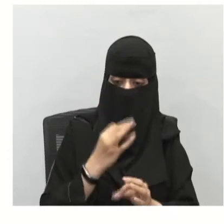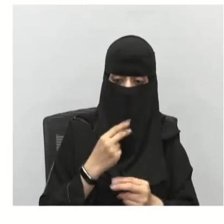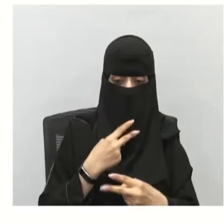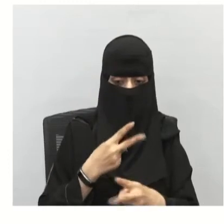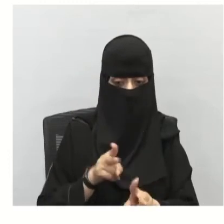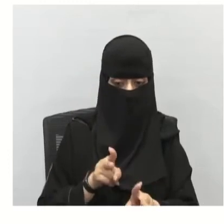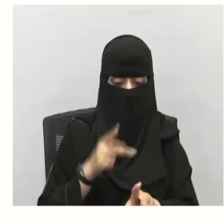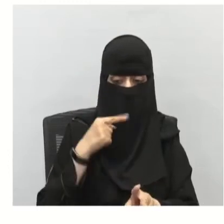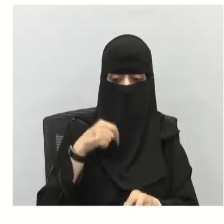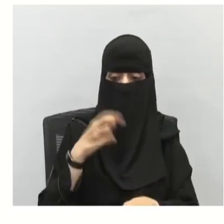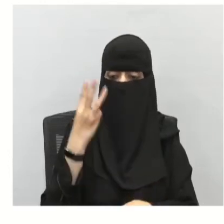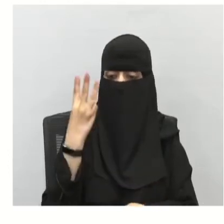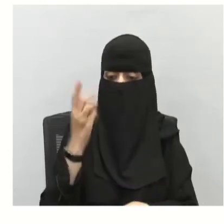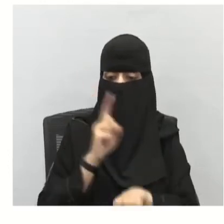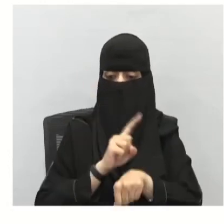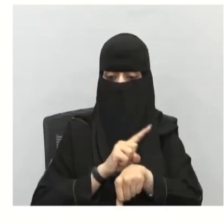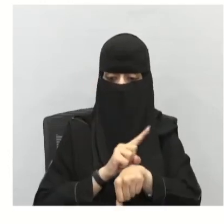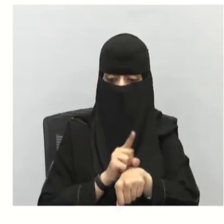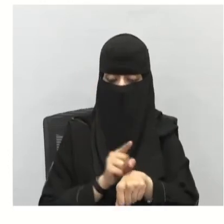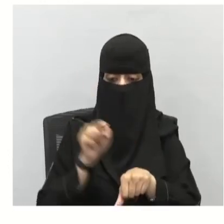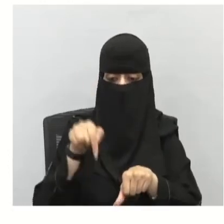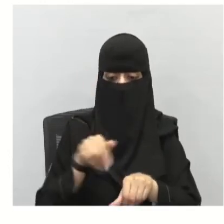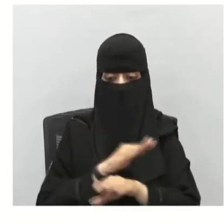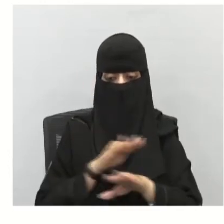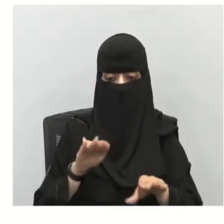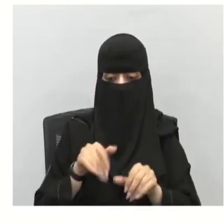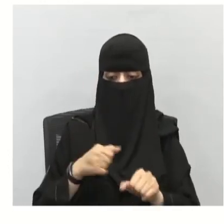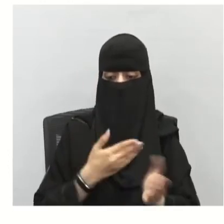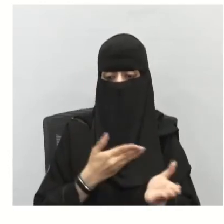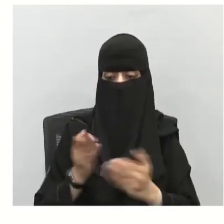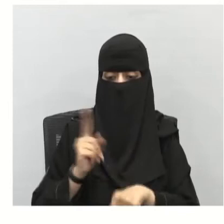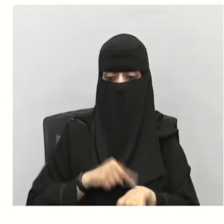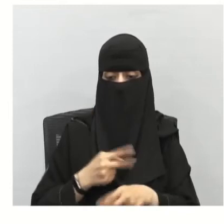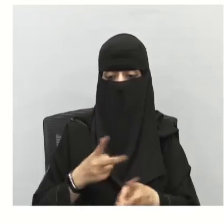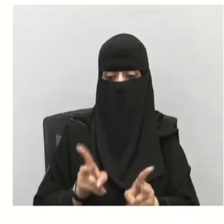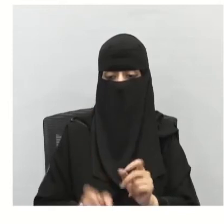اتفقنا؟ 3 دقائق يا صغاري لإنهاء الكتابة، هيا بنا يبدأ الوقت.